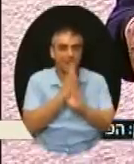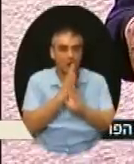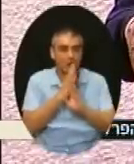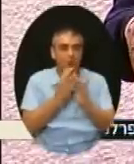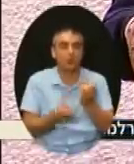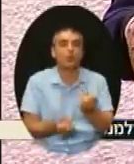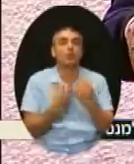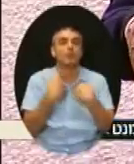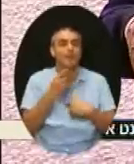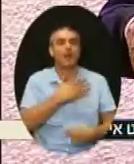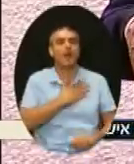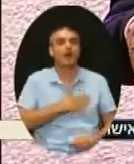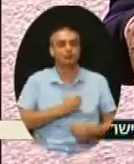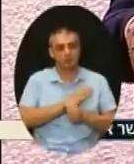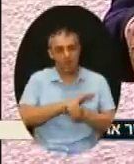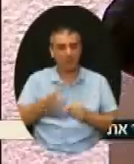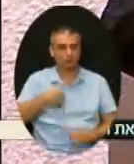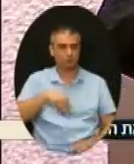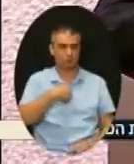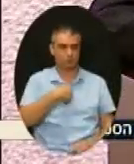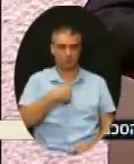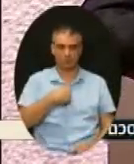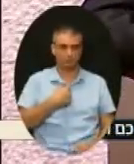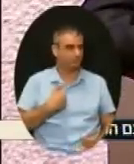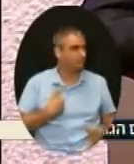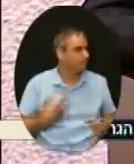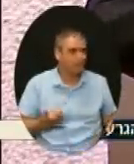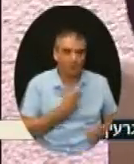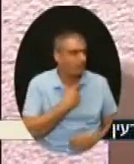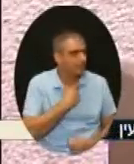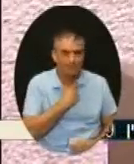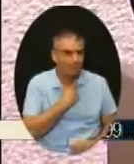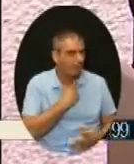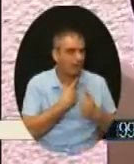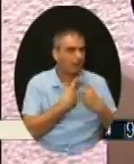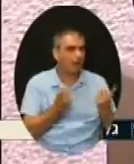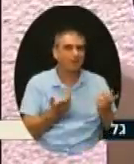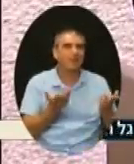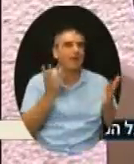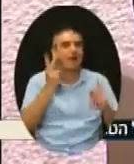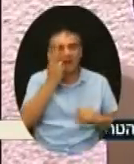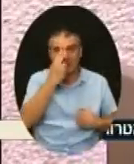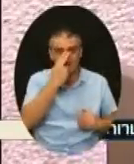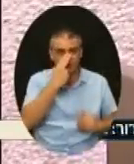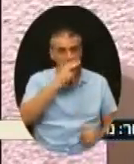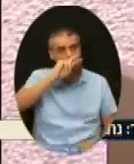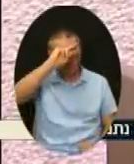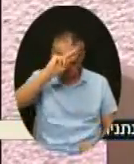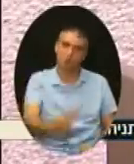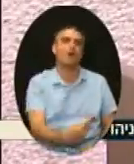הטרור נובע מן הרצון להשמיד אותנו. אין לנו ברירה אחרת אלא לנסות